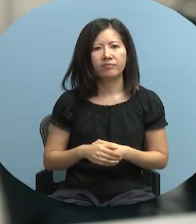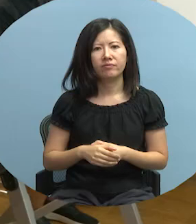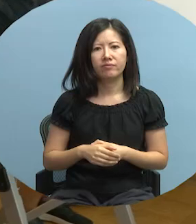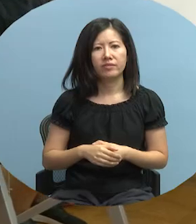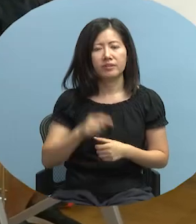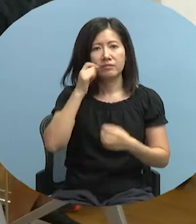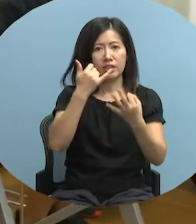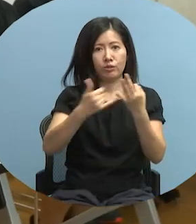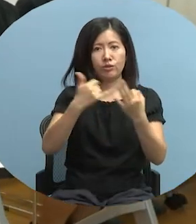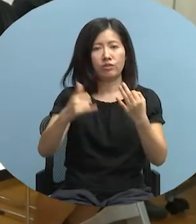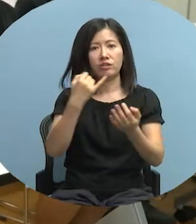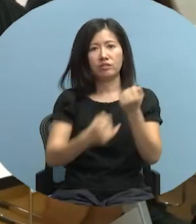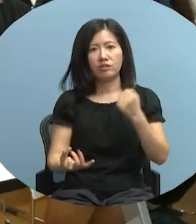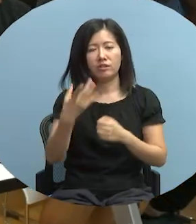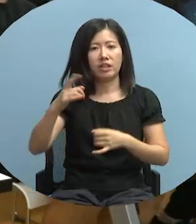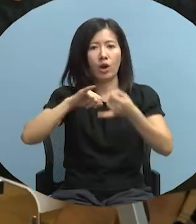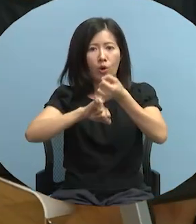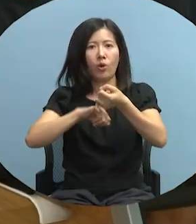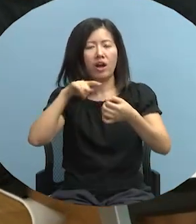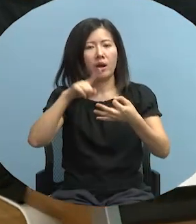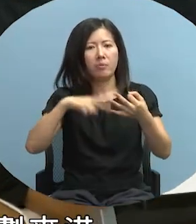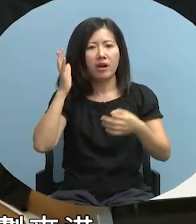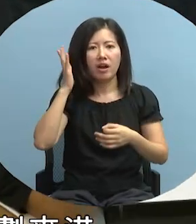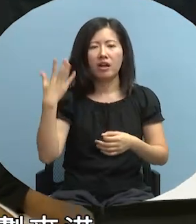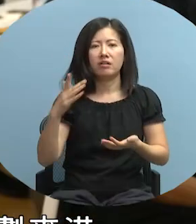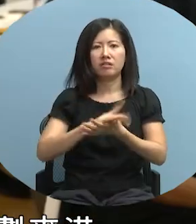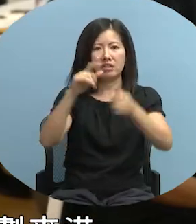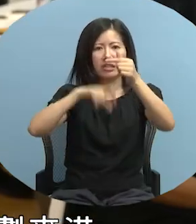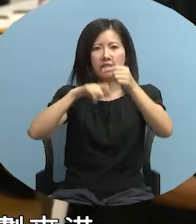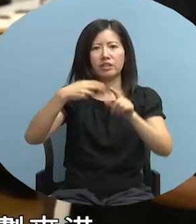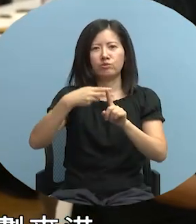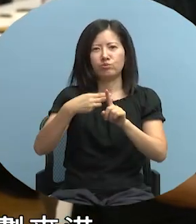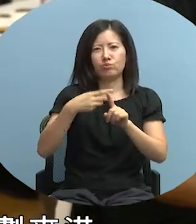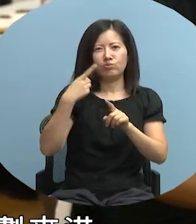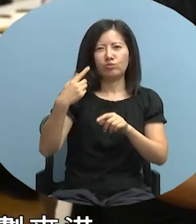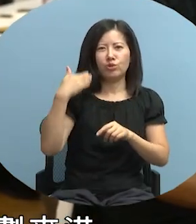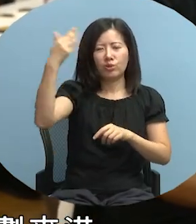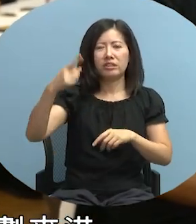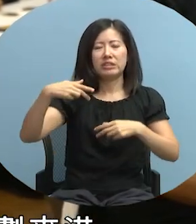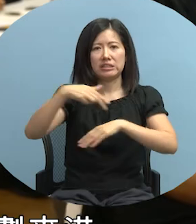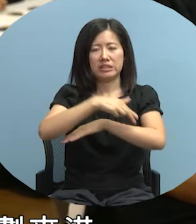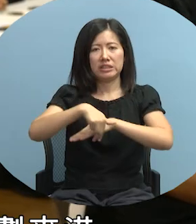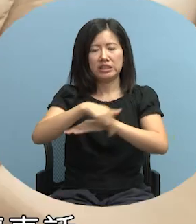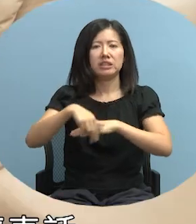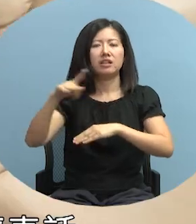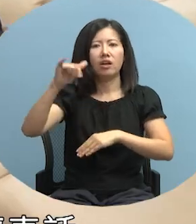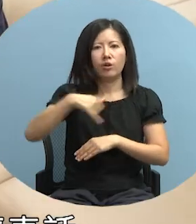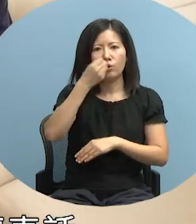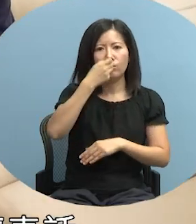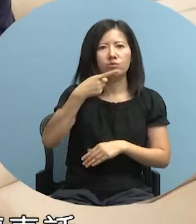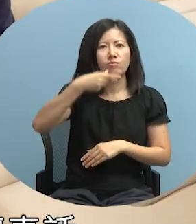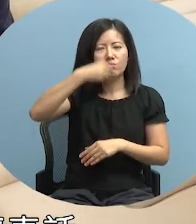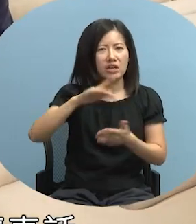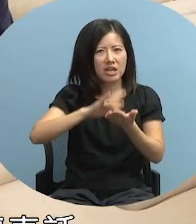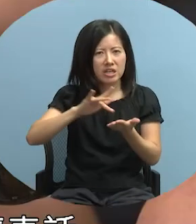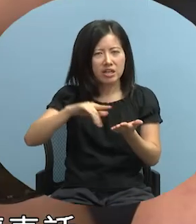百千万亿。 36岁嚟自上海嘅周石神，旧年10月经高端人才通行证计划来港，佢试过用